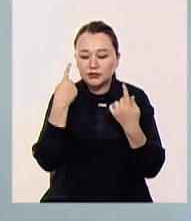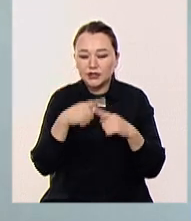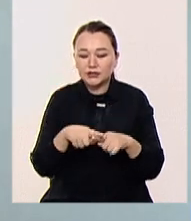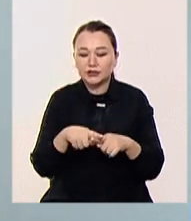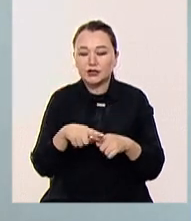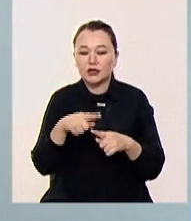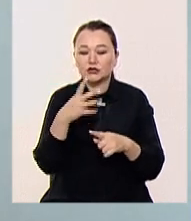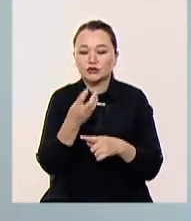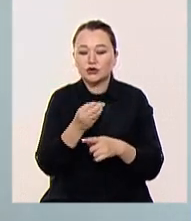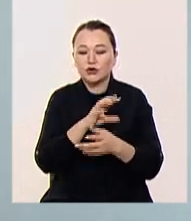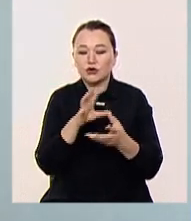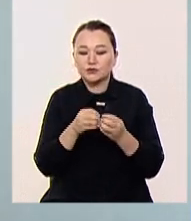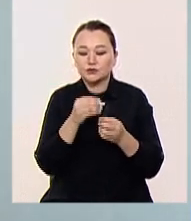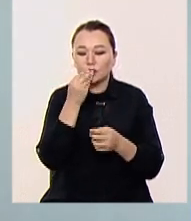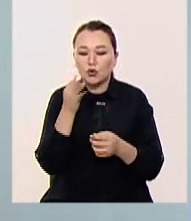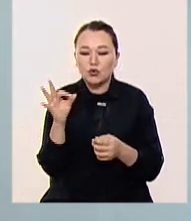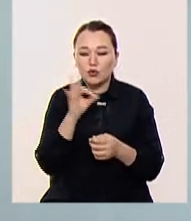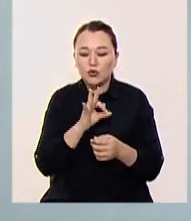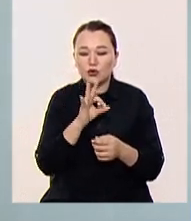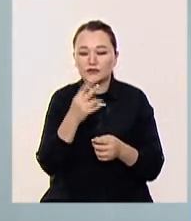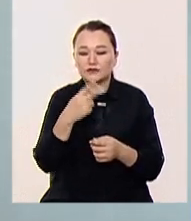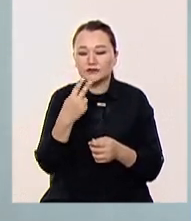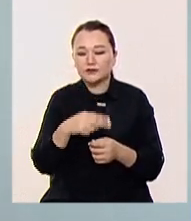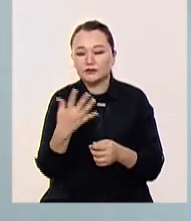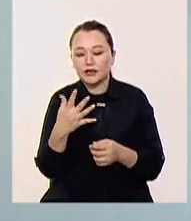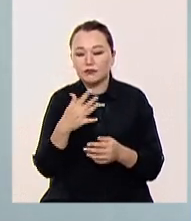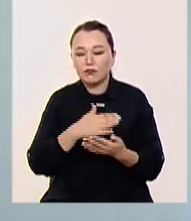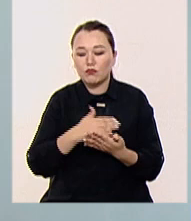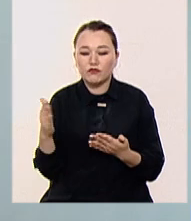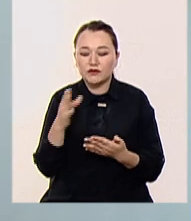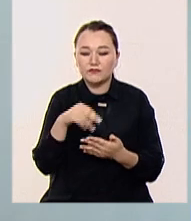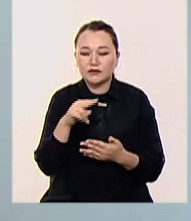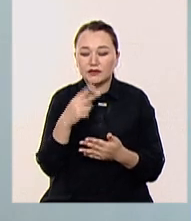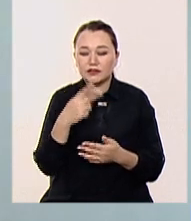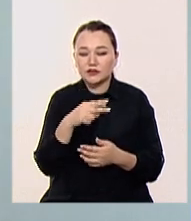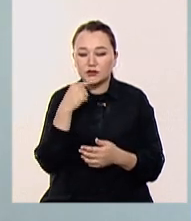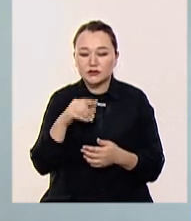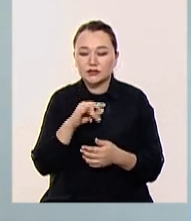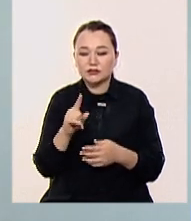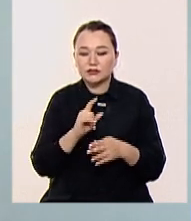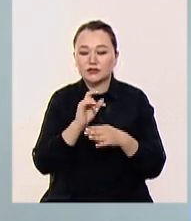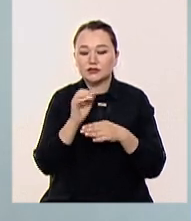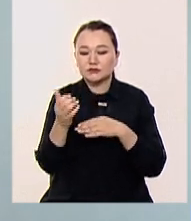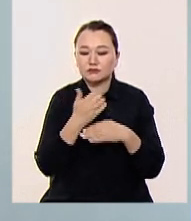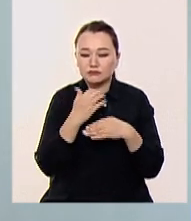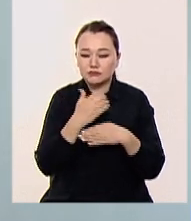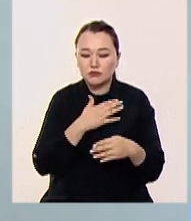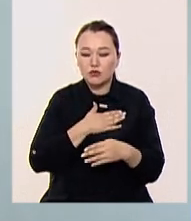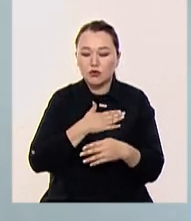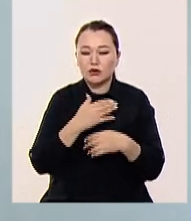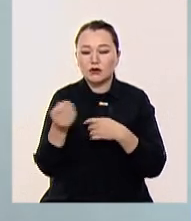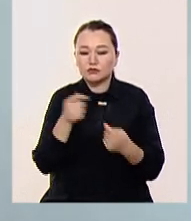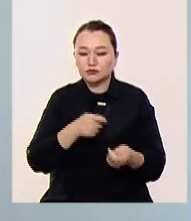бар. Жалпы азық-түліктің бір 20-25-тен астам түрі осы Ресейден бізге экспортталғандықтан, біздің мемлекетке